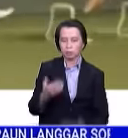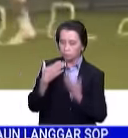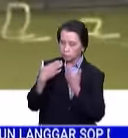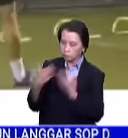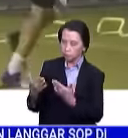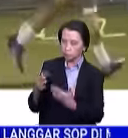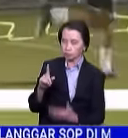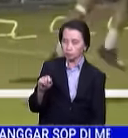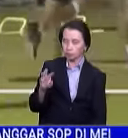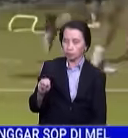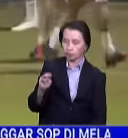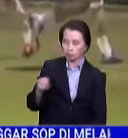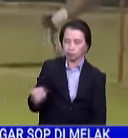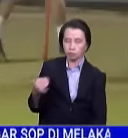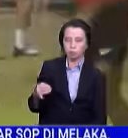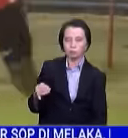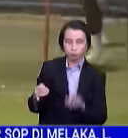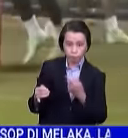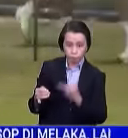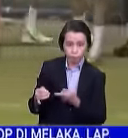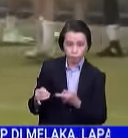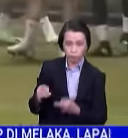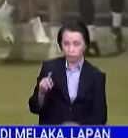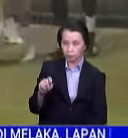Duli Ahmad Mulia Tengku Mahkota Johor yang